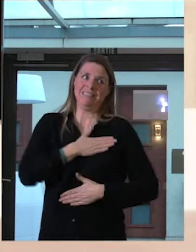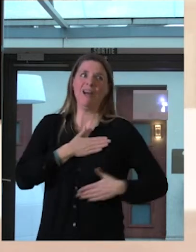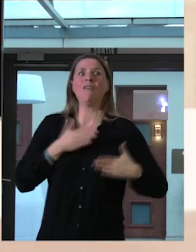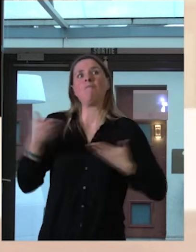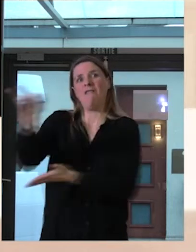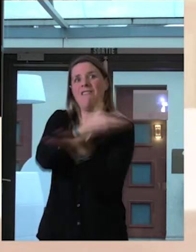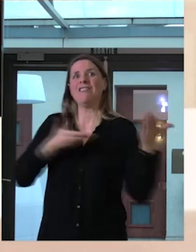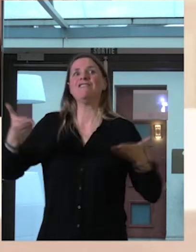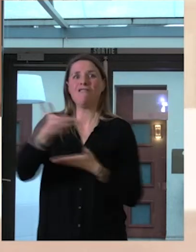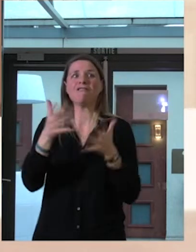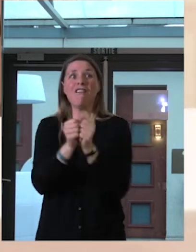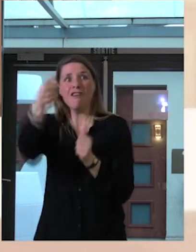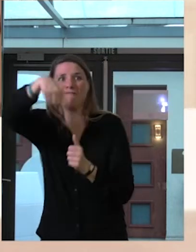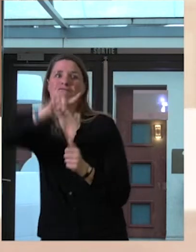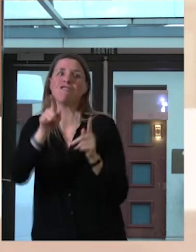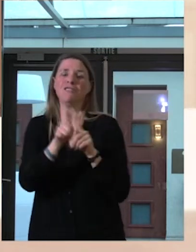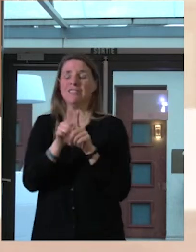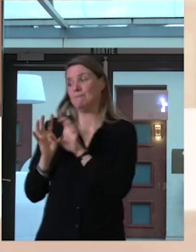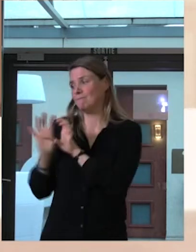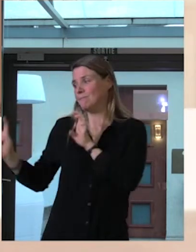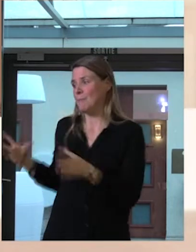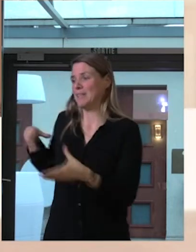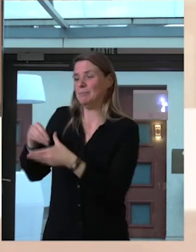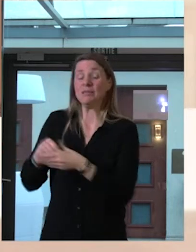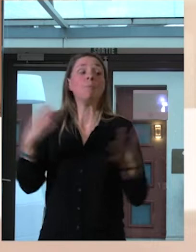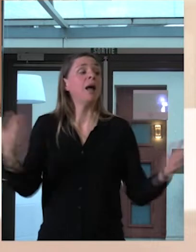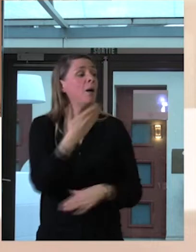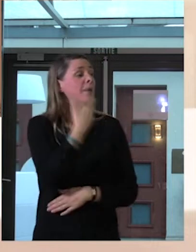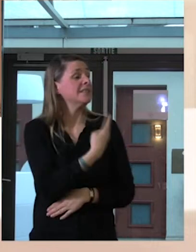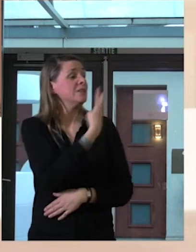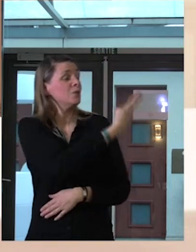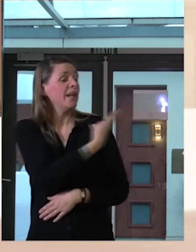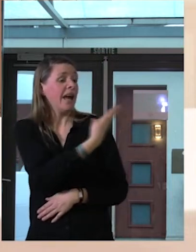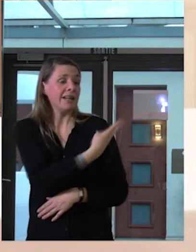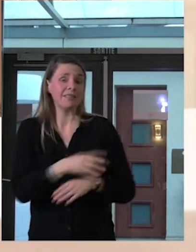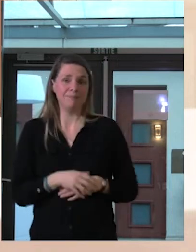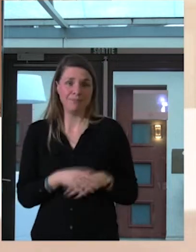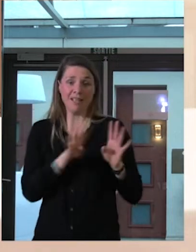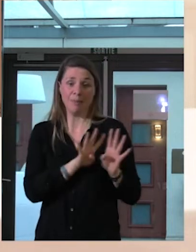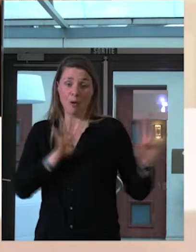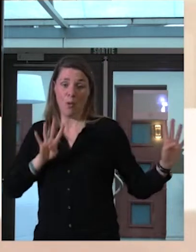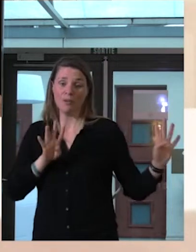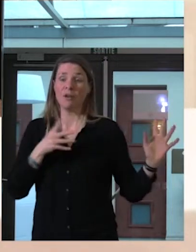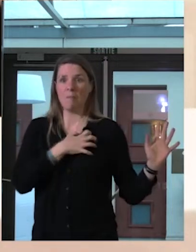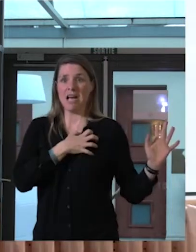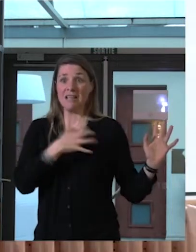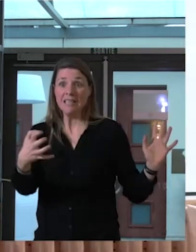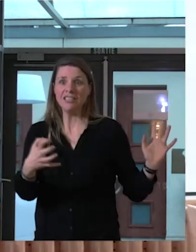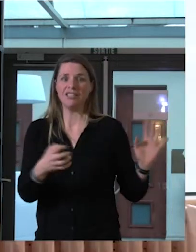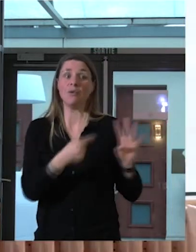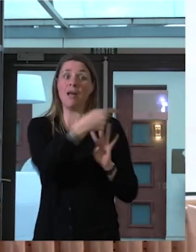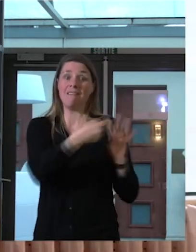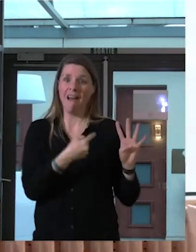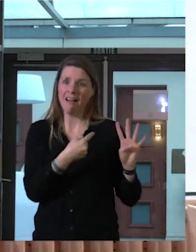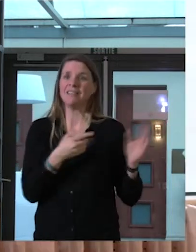Merci. Merci à tous les quatre. Donc, vous l'avez bien compris, on a une table ronde qui est très riche. Donc, nos quatre